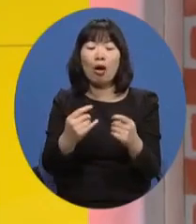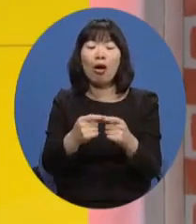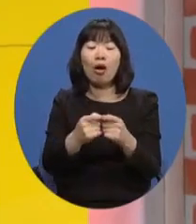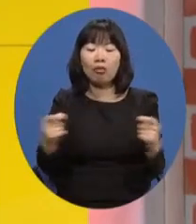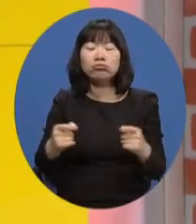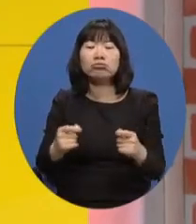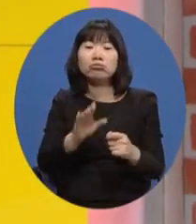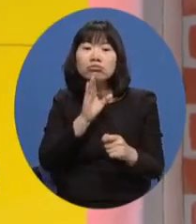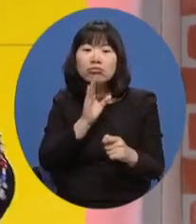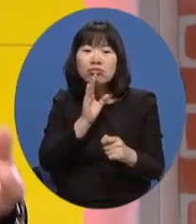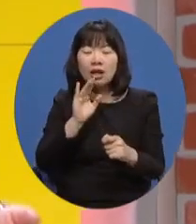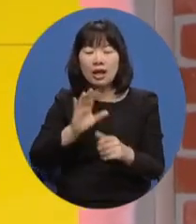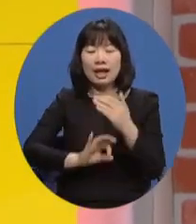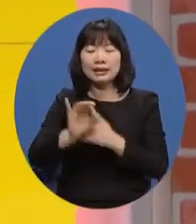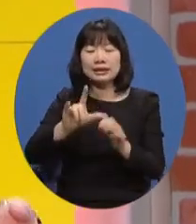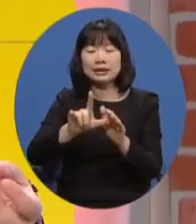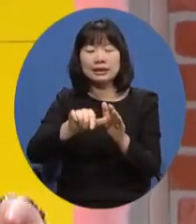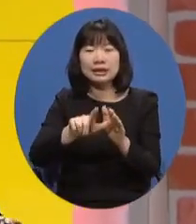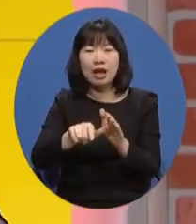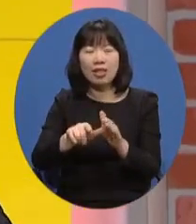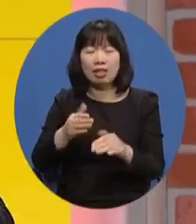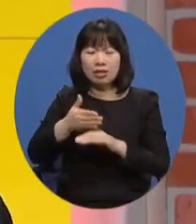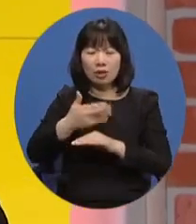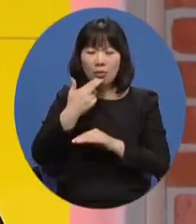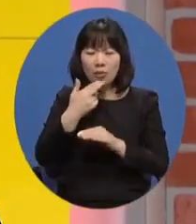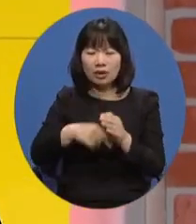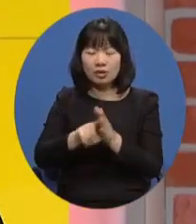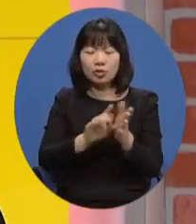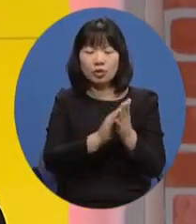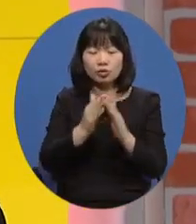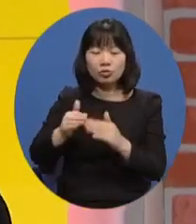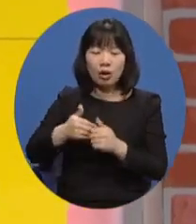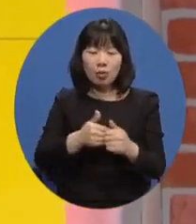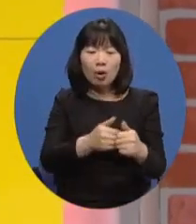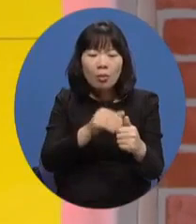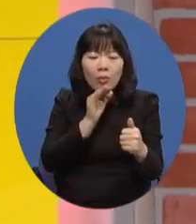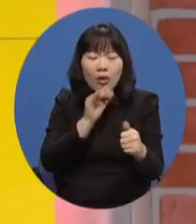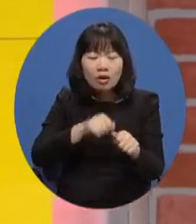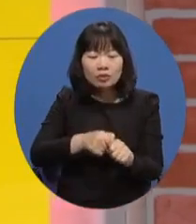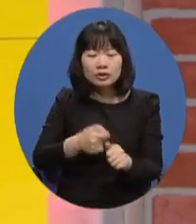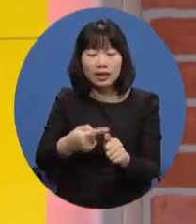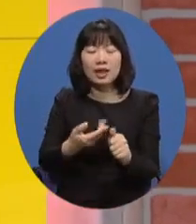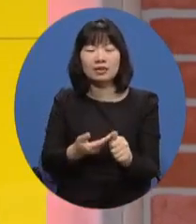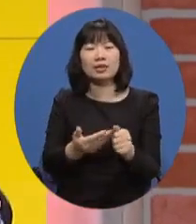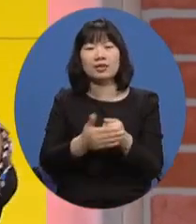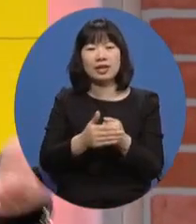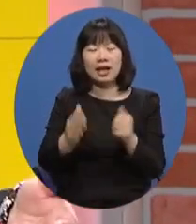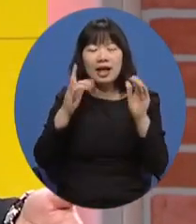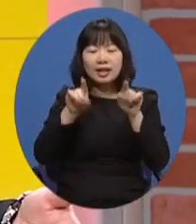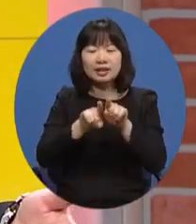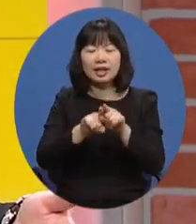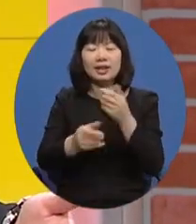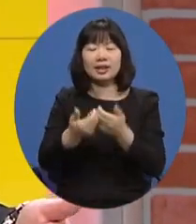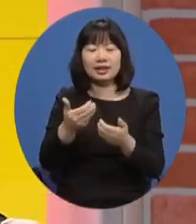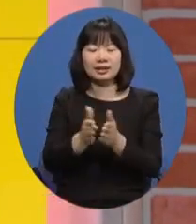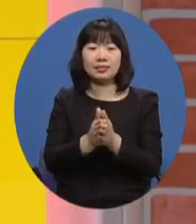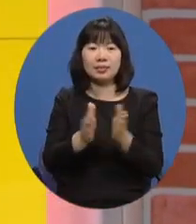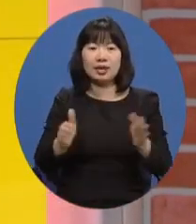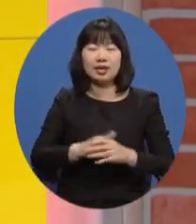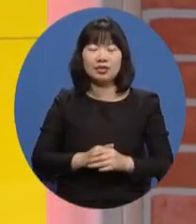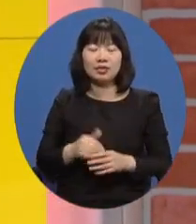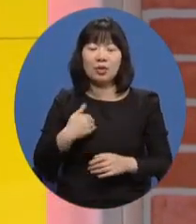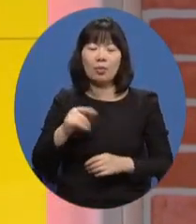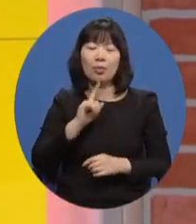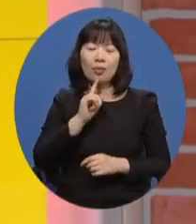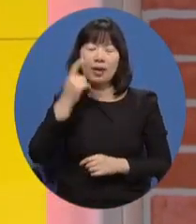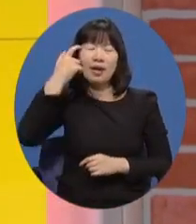많아요. 근데 굳이 그 아침 시간에 늦지 않게 유치원을 가야 되는 시간에 굳이 가르치려고 하니까 애하고 갈등이 생겨요. 그래서 저는